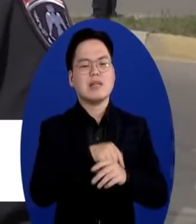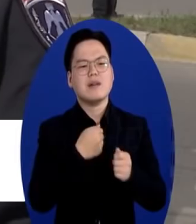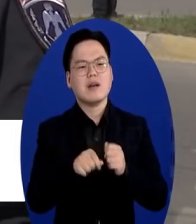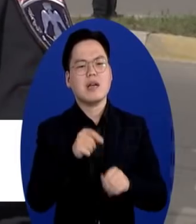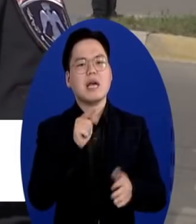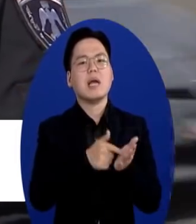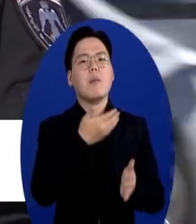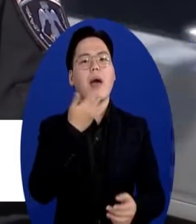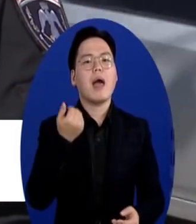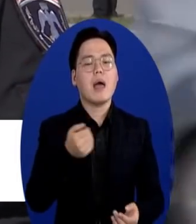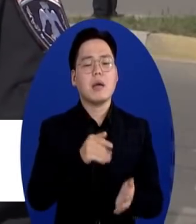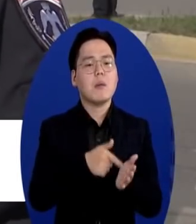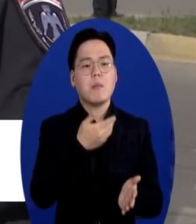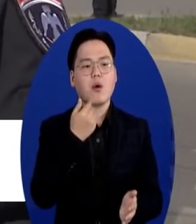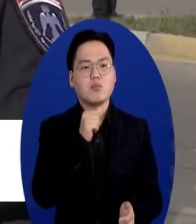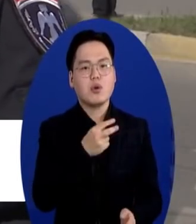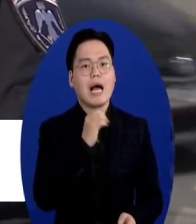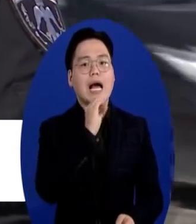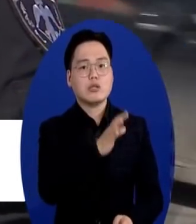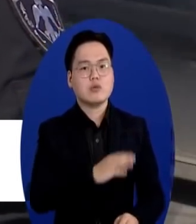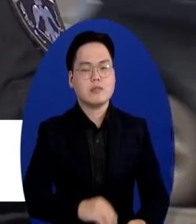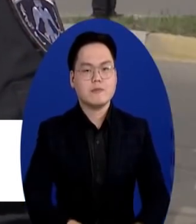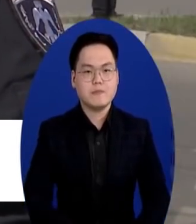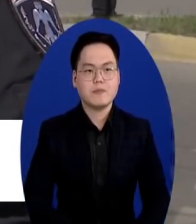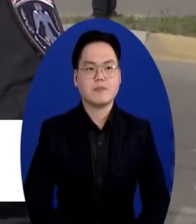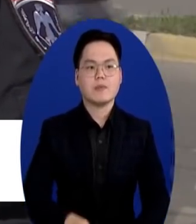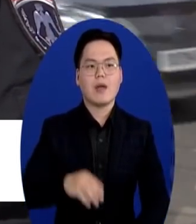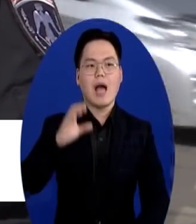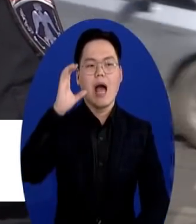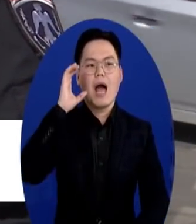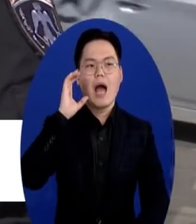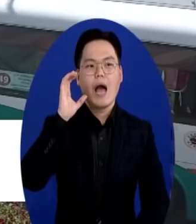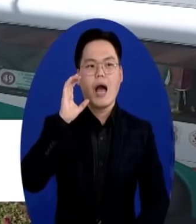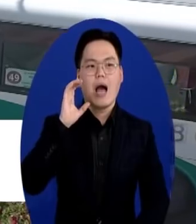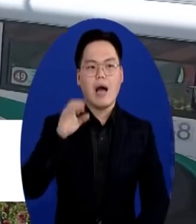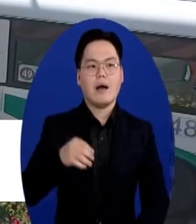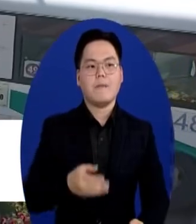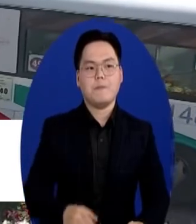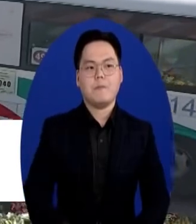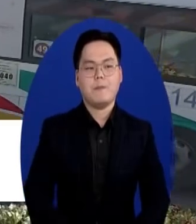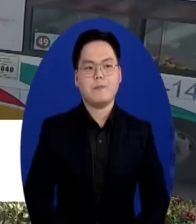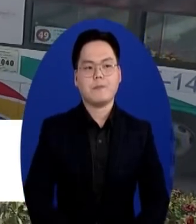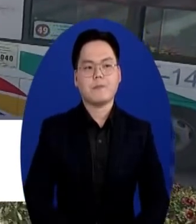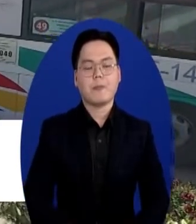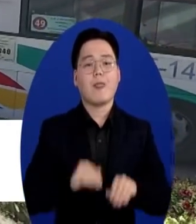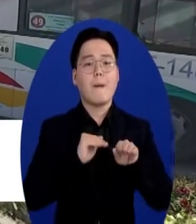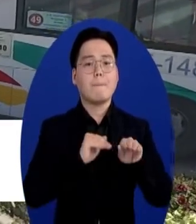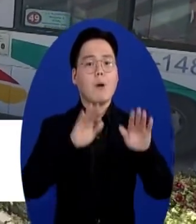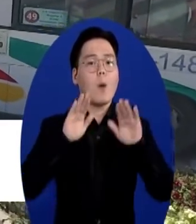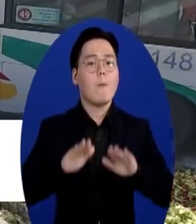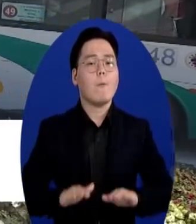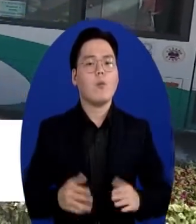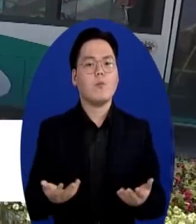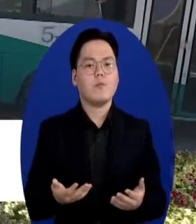явах шаардлага байна уу гэхээр нөгөө нийтийн тээврийн сүлжээ төвлөлтийн асуудлыг жолооч нар хөнддөг. Төвжирлийг бууруулахны гарц нийтийн